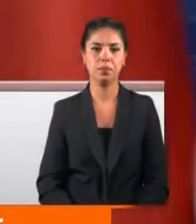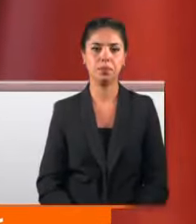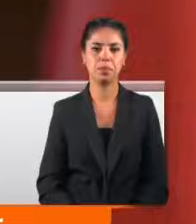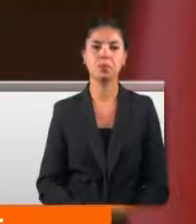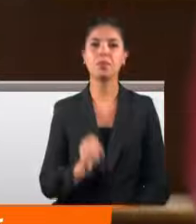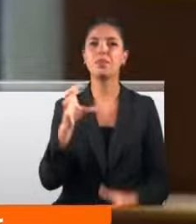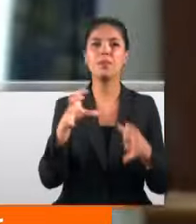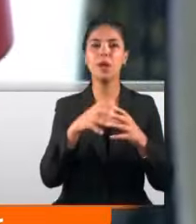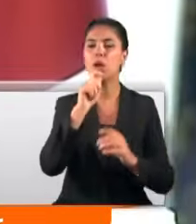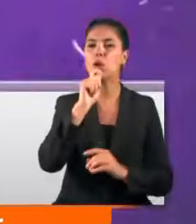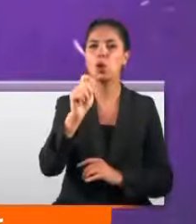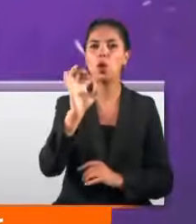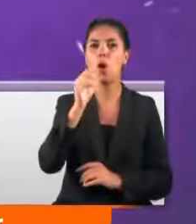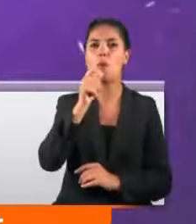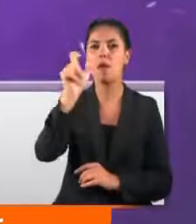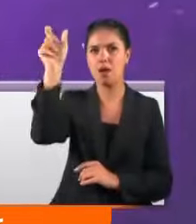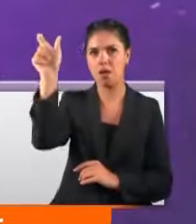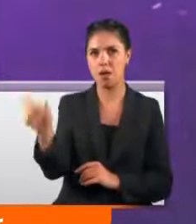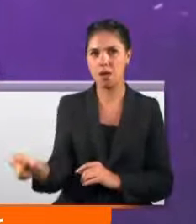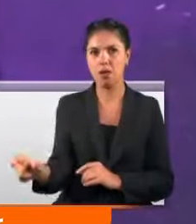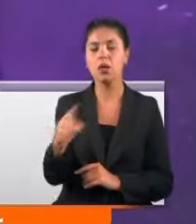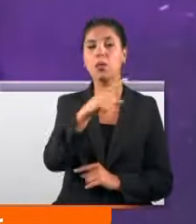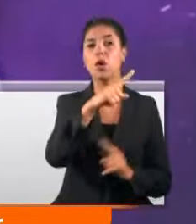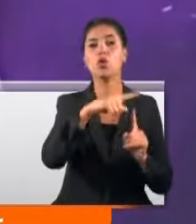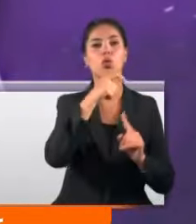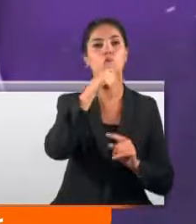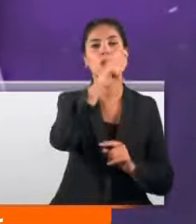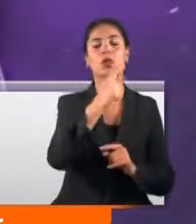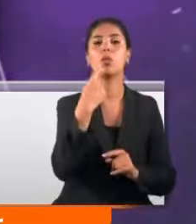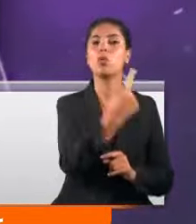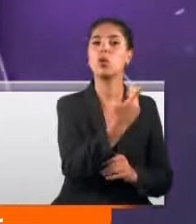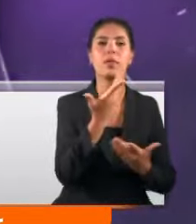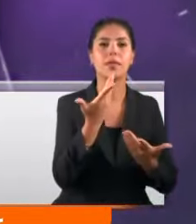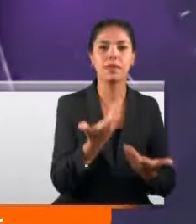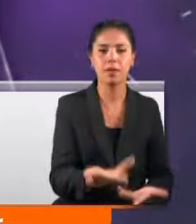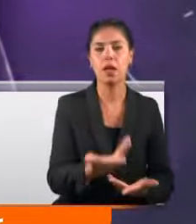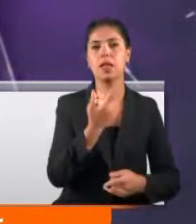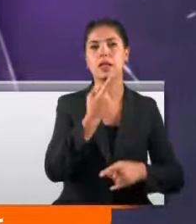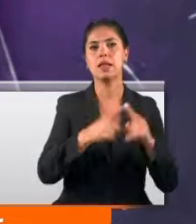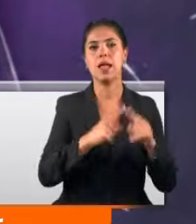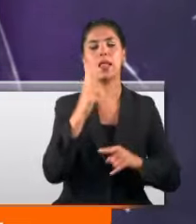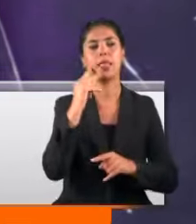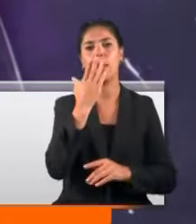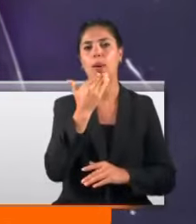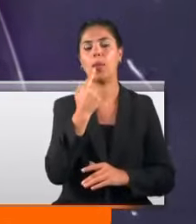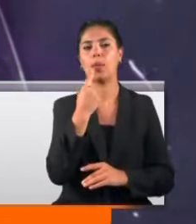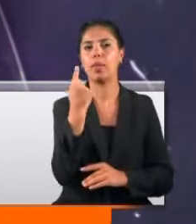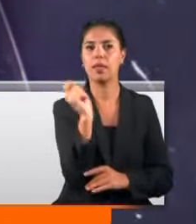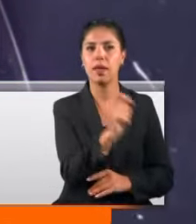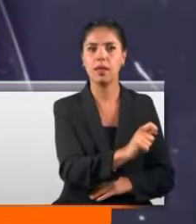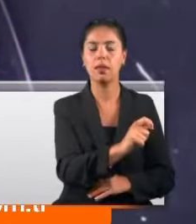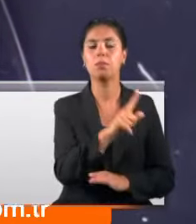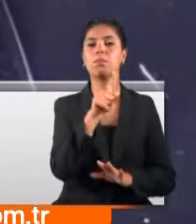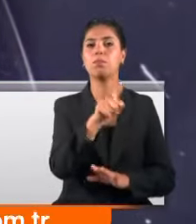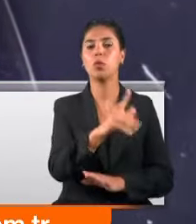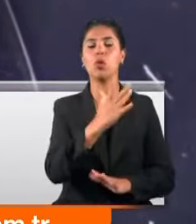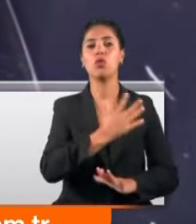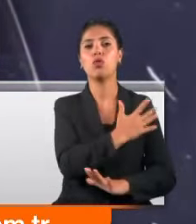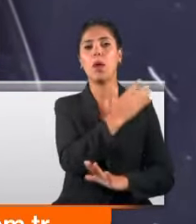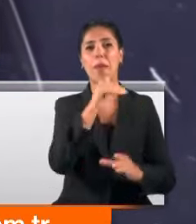AK Parti sözcüsü Ömer Çelik, Özkan'ı siyasi ahlaktan yoksun ifadeleriyle eleştirdi. Bu CHP